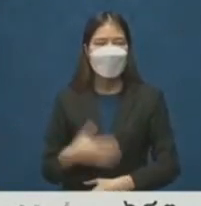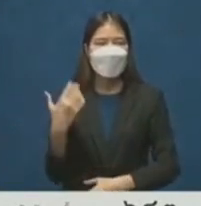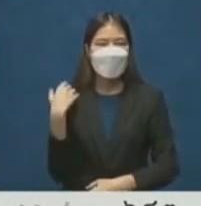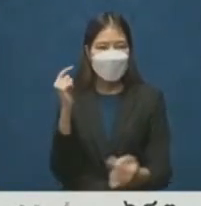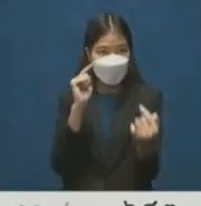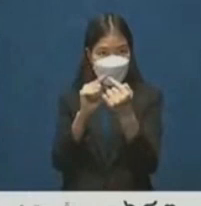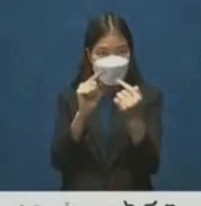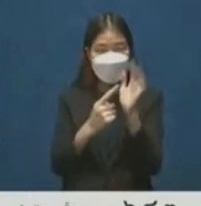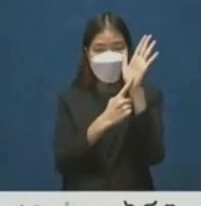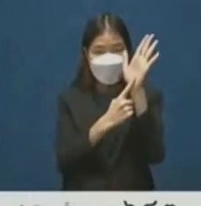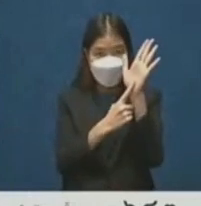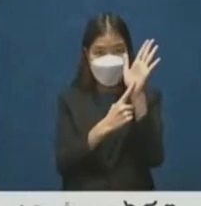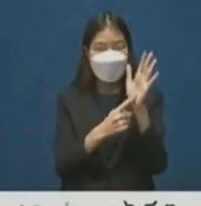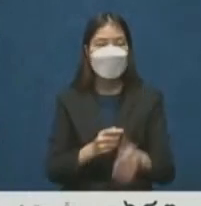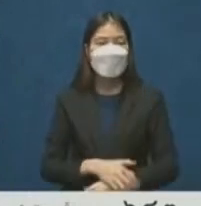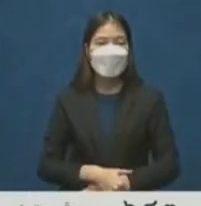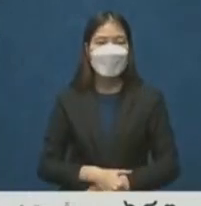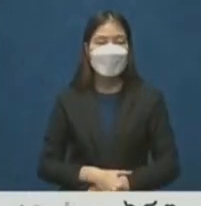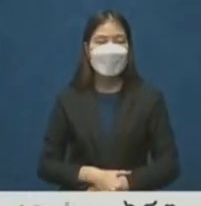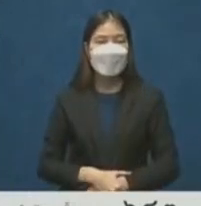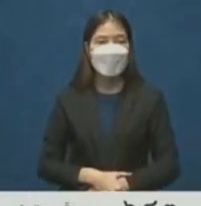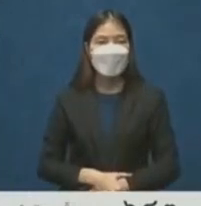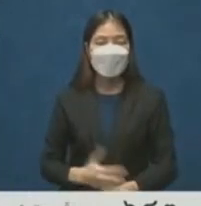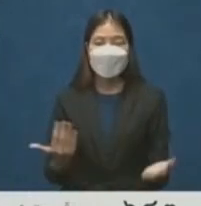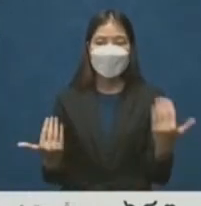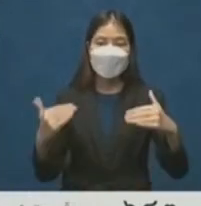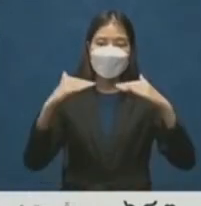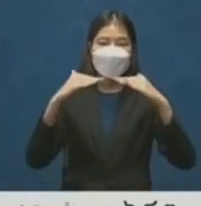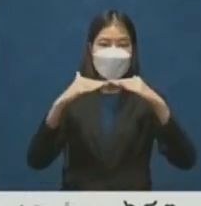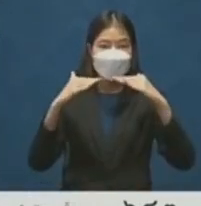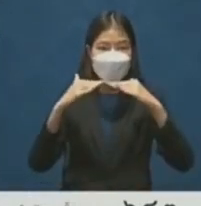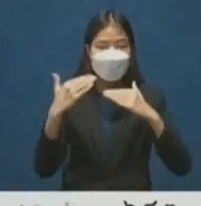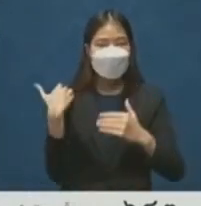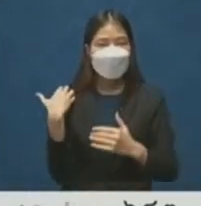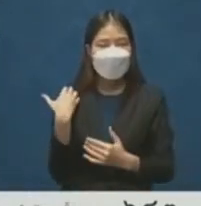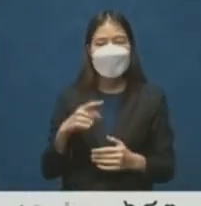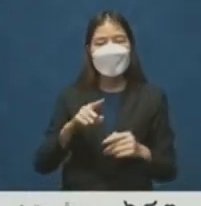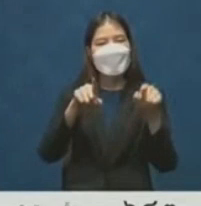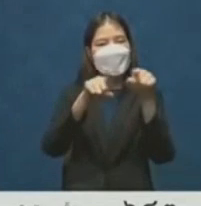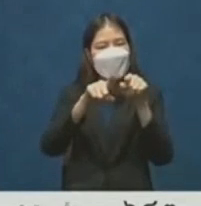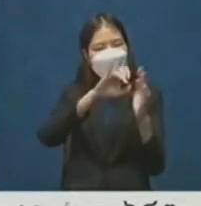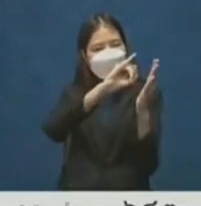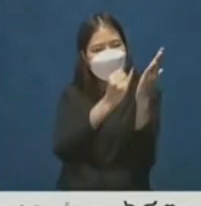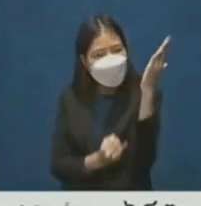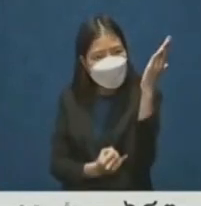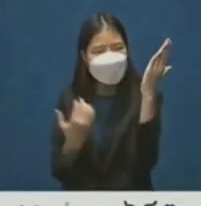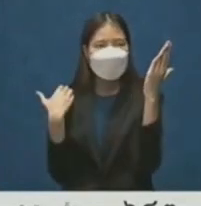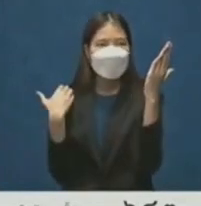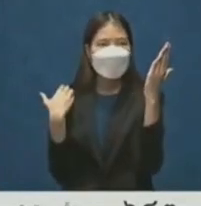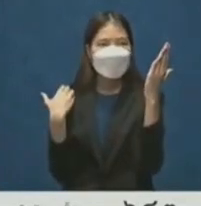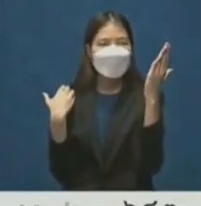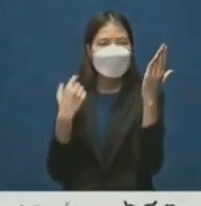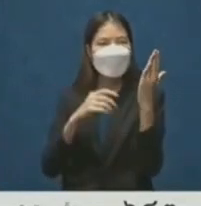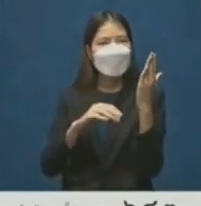ะครับแล้วสิ่งหนึ่งผมยกตัวอย่างให้ฟังให้เกิดความเสมอภาคอย่างเด็กต่างจังหวัดโร